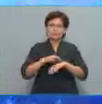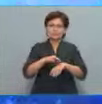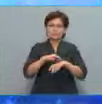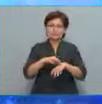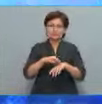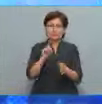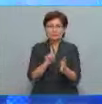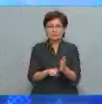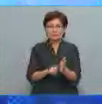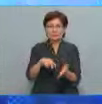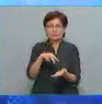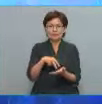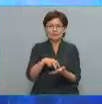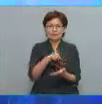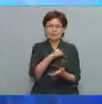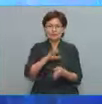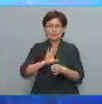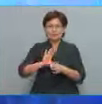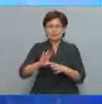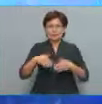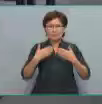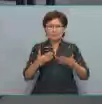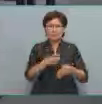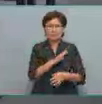шаруалары арзандатылған бағадағы өз өнімдерін ұсынды.